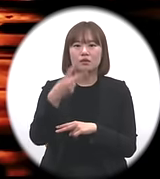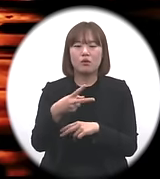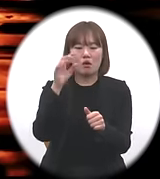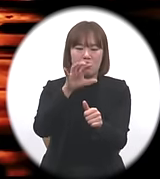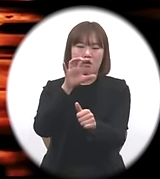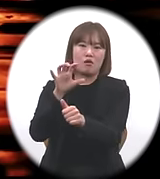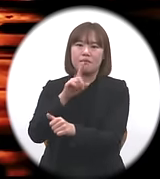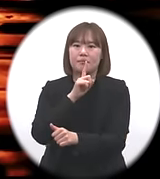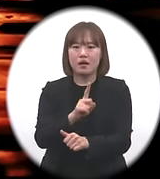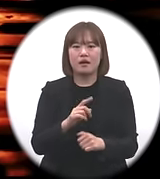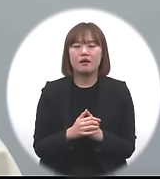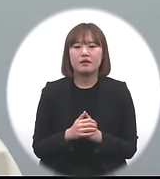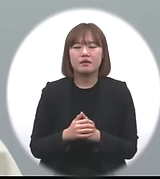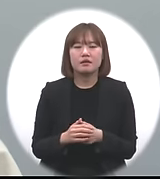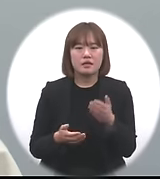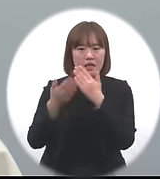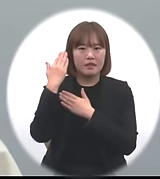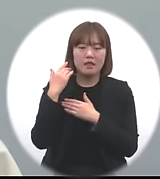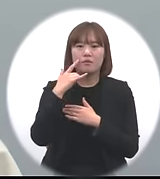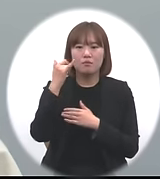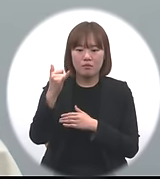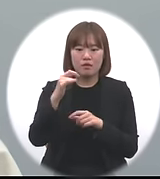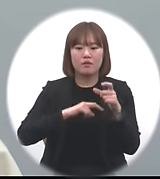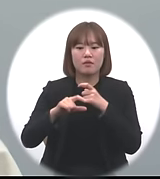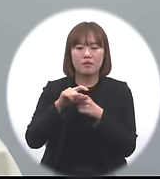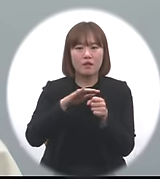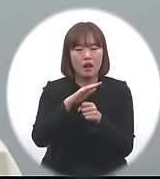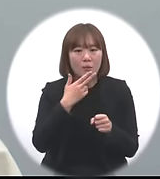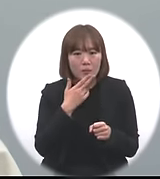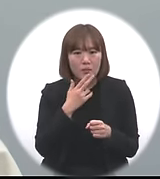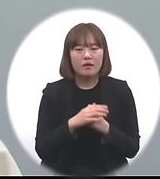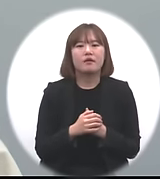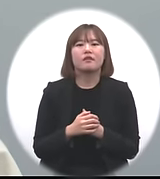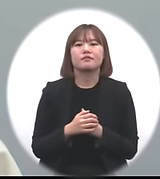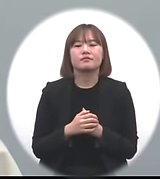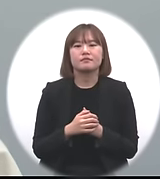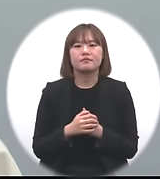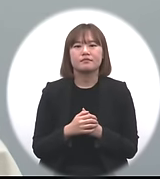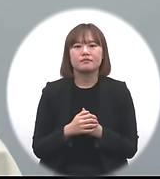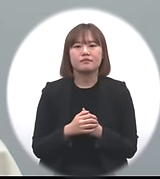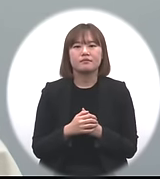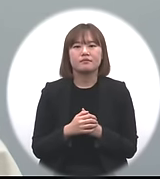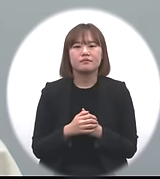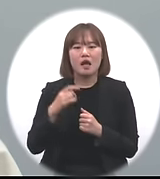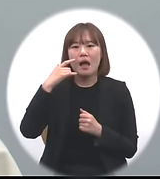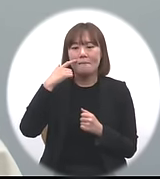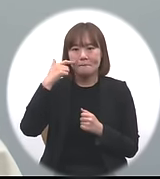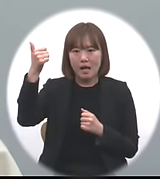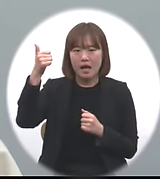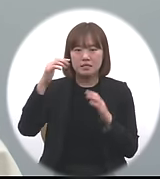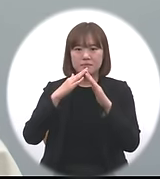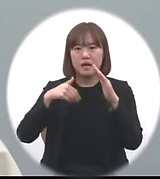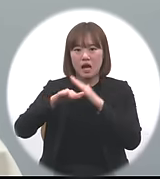그리고는 야단치고 다녔어요. 옛날 부모들은 요즘 부모보다 애들을 안 사랑한 걸까요? 아버지가 집에 들어가시면